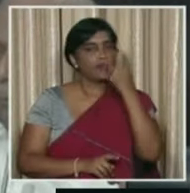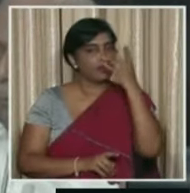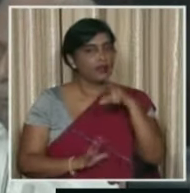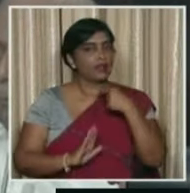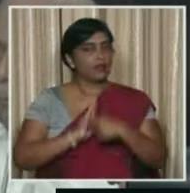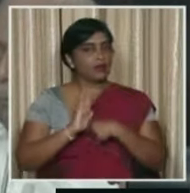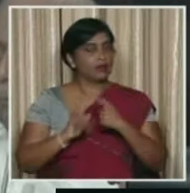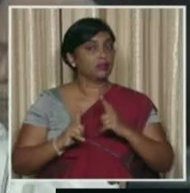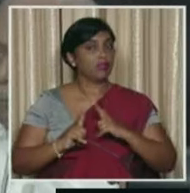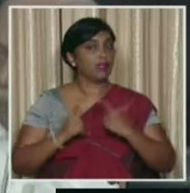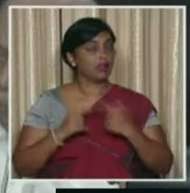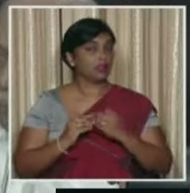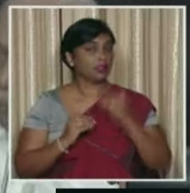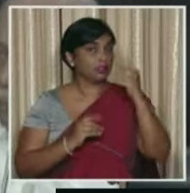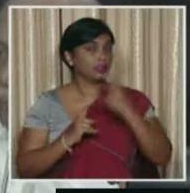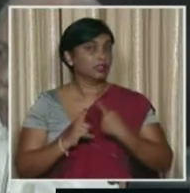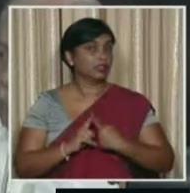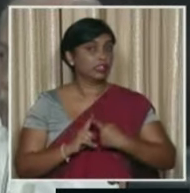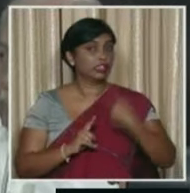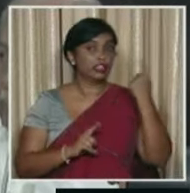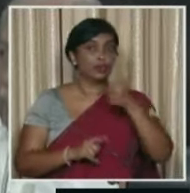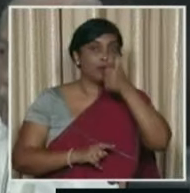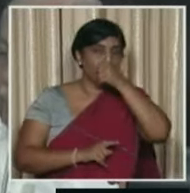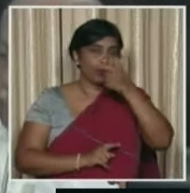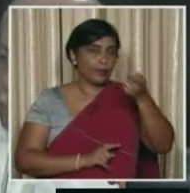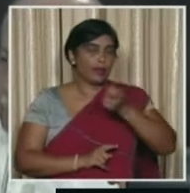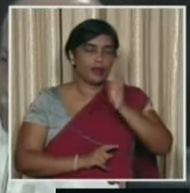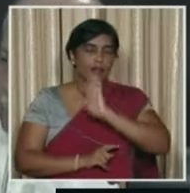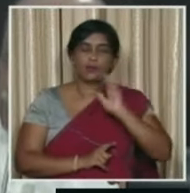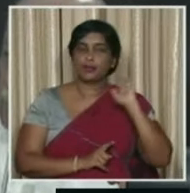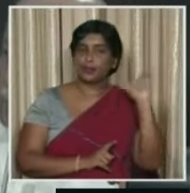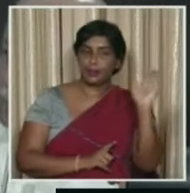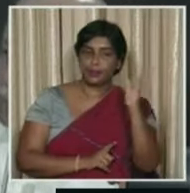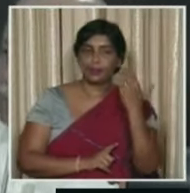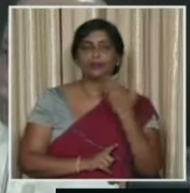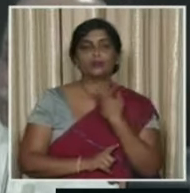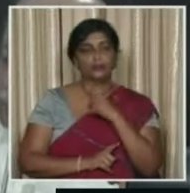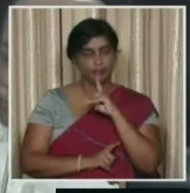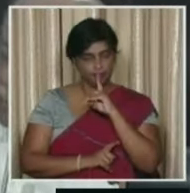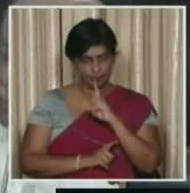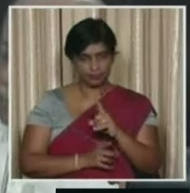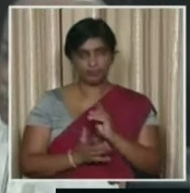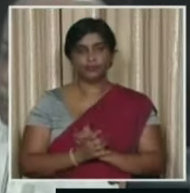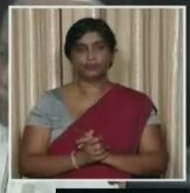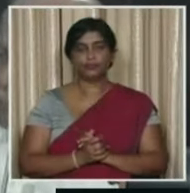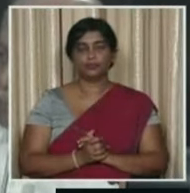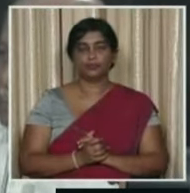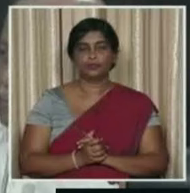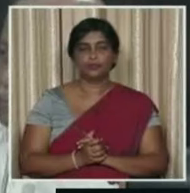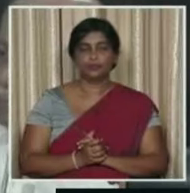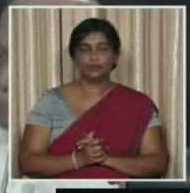රටේ අනාගත දියුණුව හොරකම් කරන්න එපා කියලා මං හැම එක්කෙනාගෙම ඉල්ලා සිටිනවා.